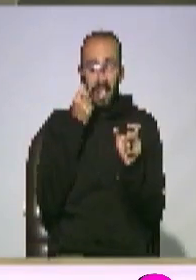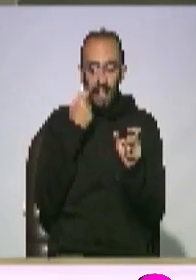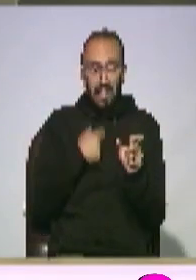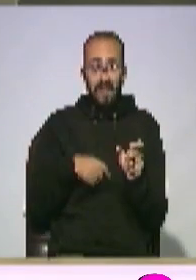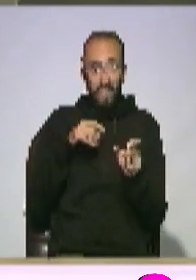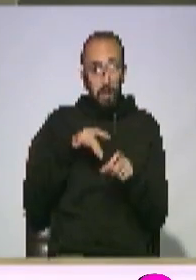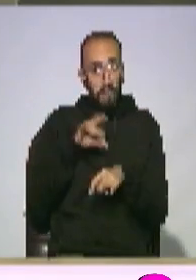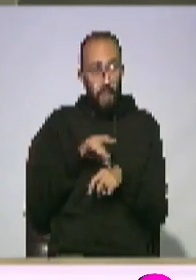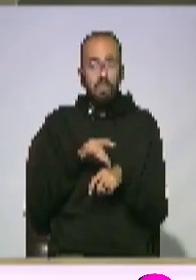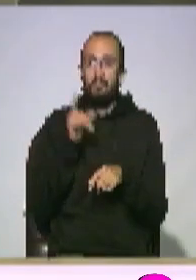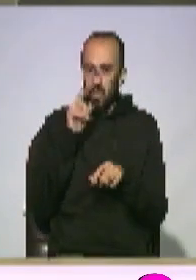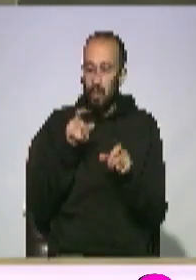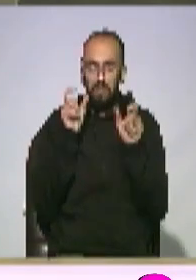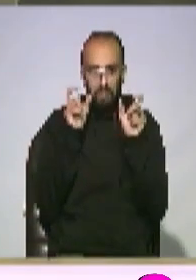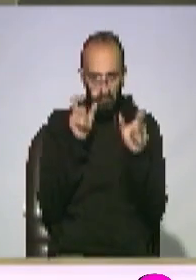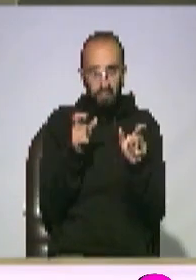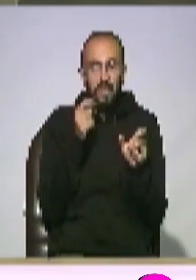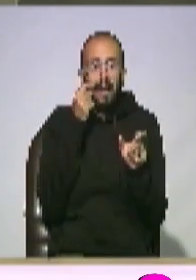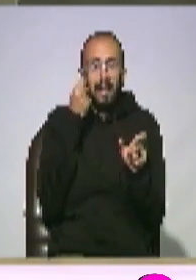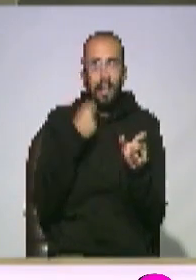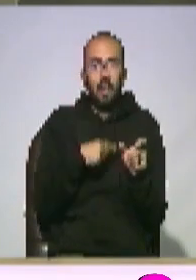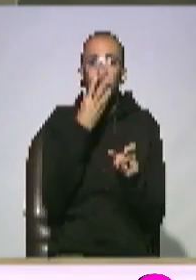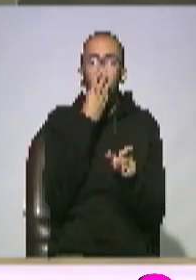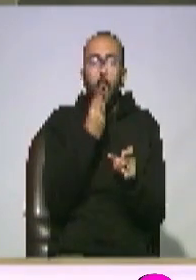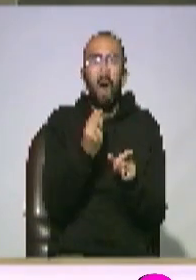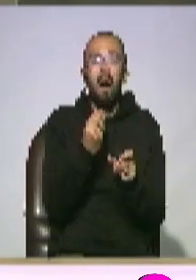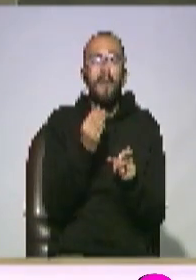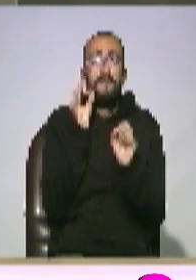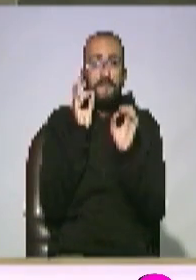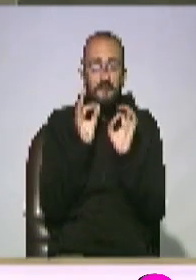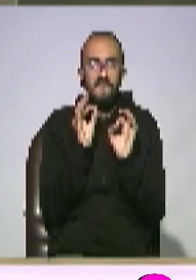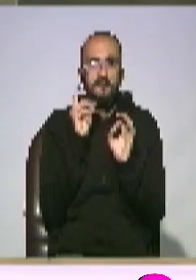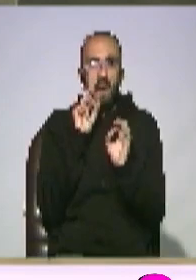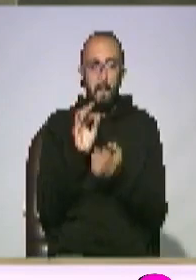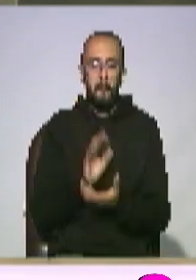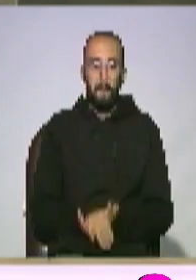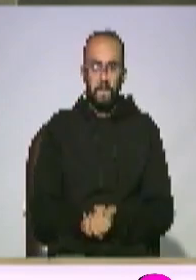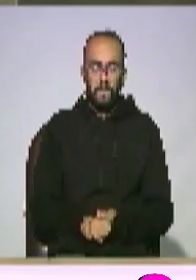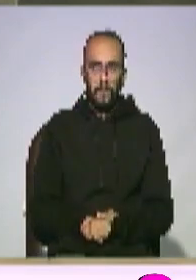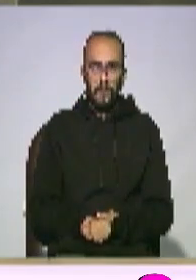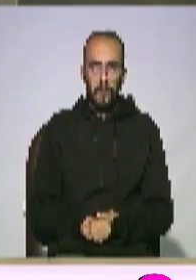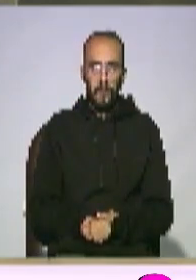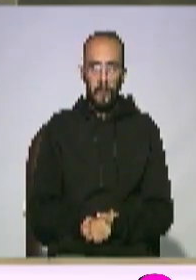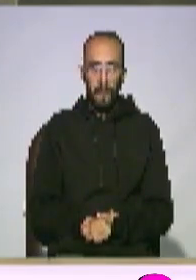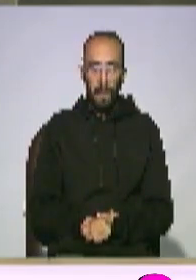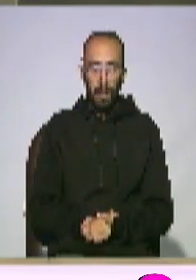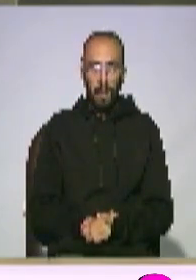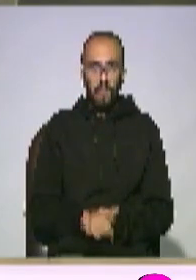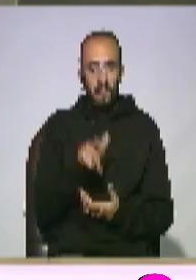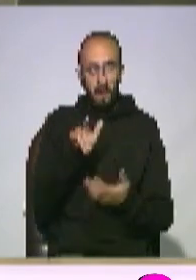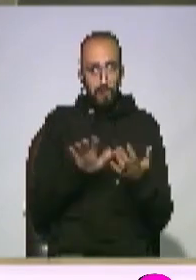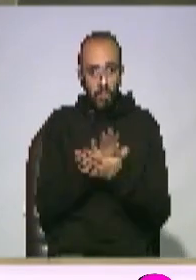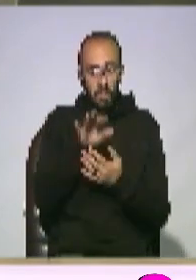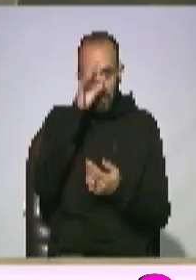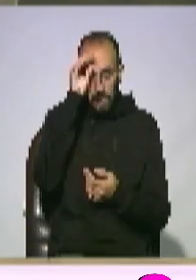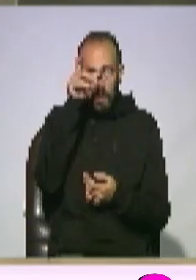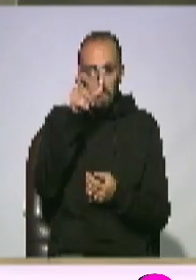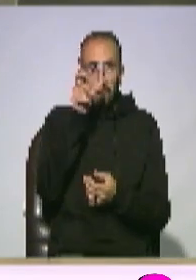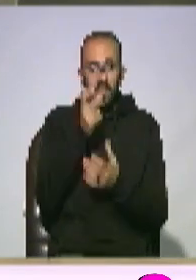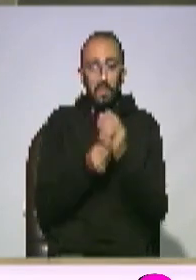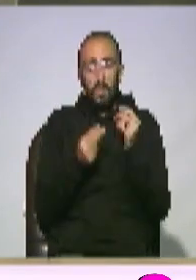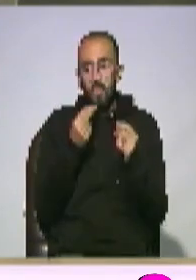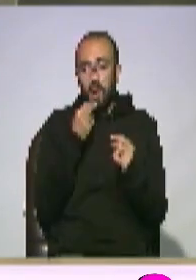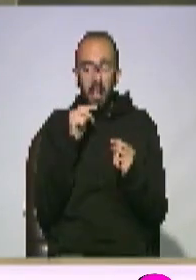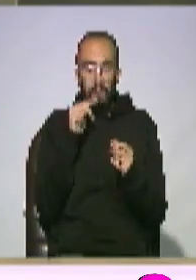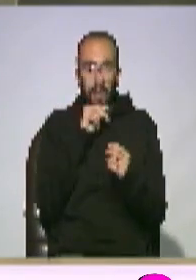أمراض بتصيب النفس والروح. يمكن تكون المعضلة شوية اللي يكون عنده أطفال من النوعين،